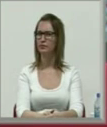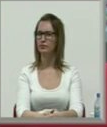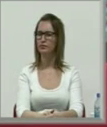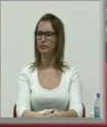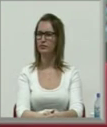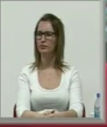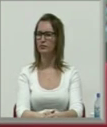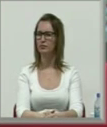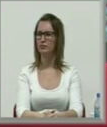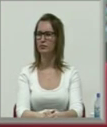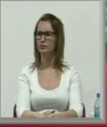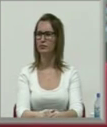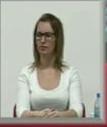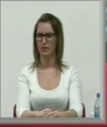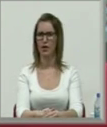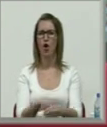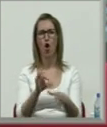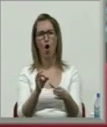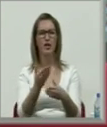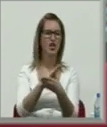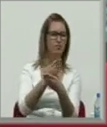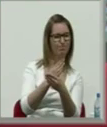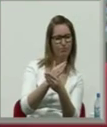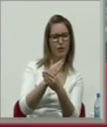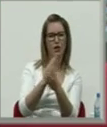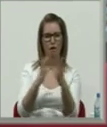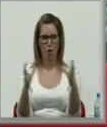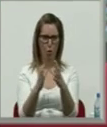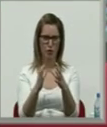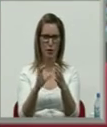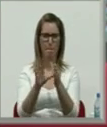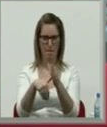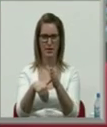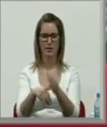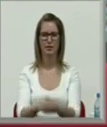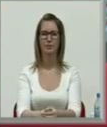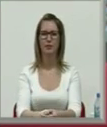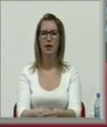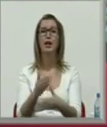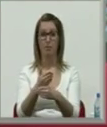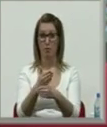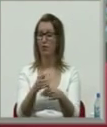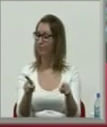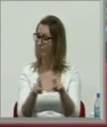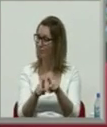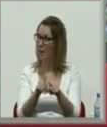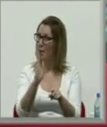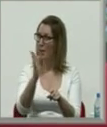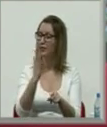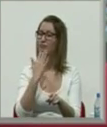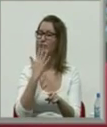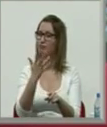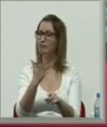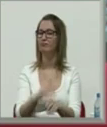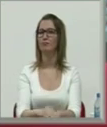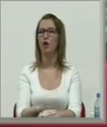inwestorów, ale teraz będzie mowa o miastach średnich. Tam w panelu będzie wypowiadać się Piła, będziemy wypowiadać się my i